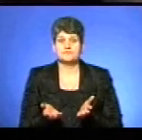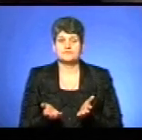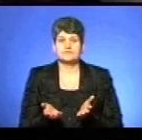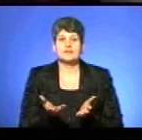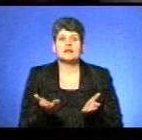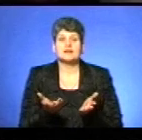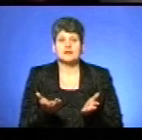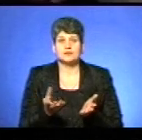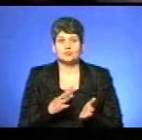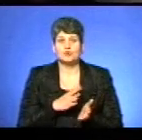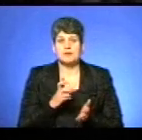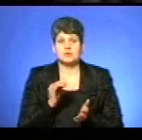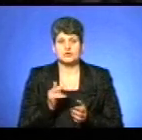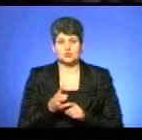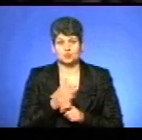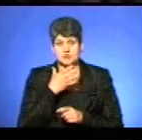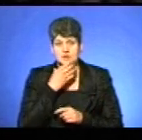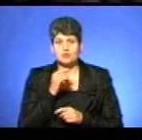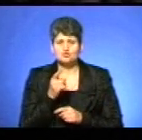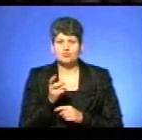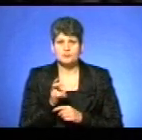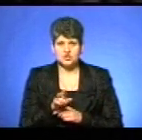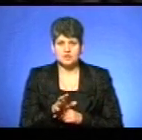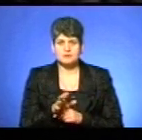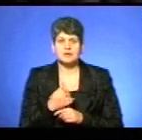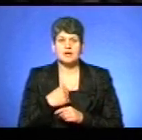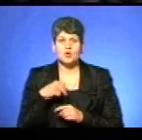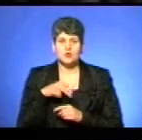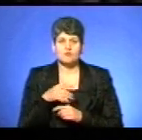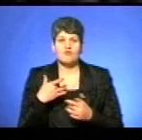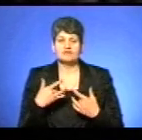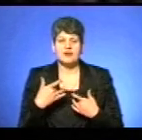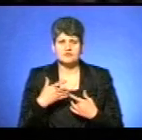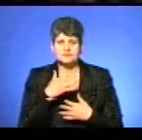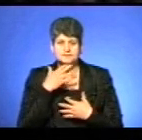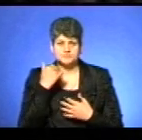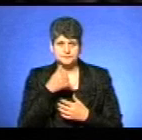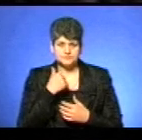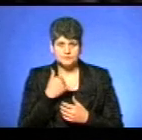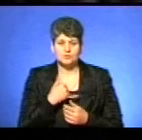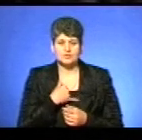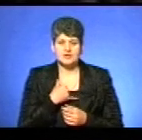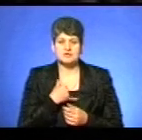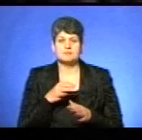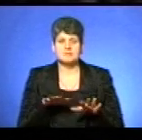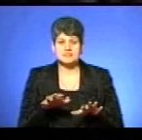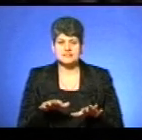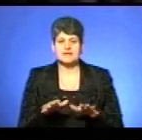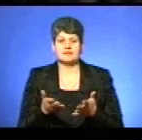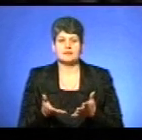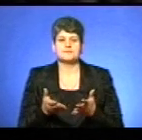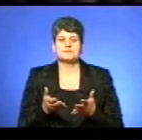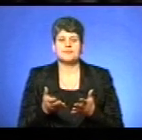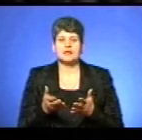яка була дуже гарна. Чому прийшли? Ми ходимо в театр вже не перший рік, наш місцевий, скажімо так,